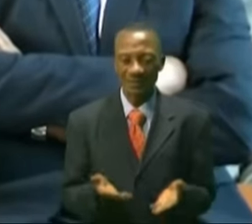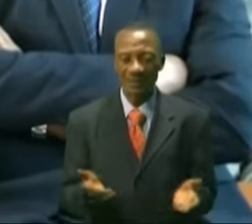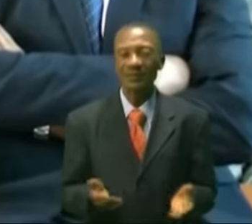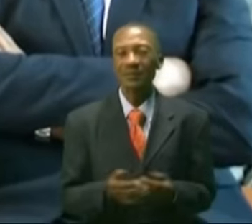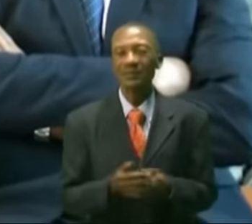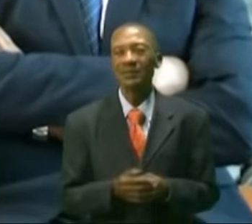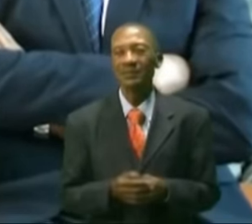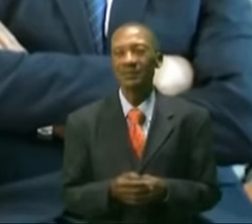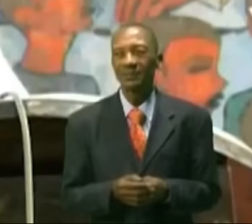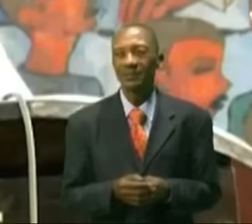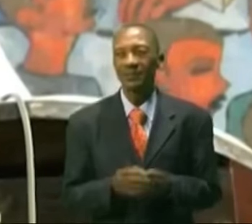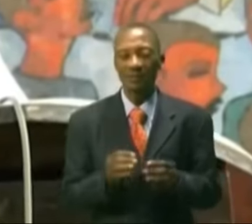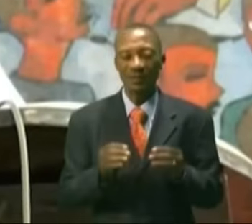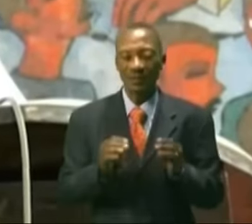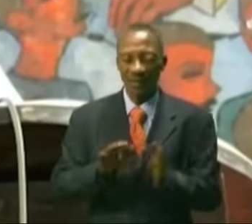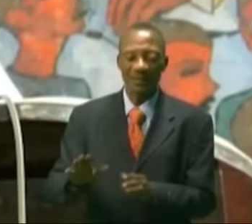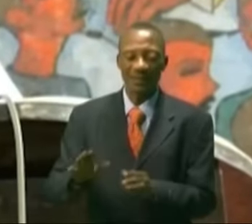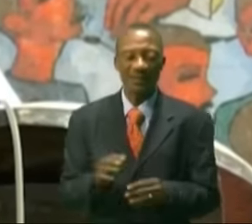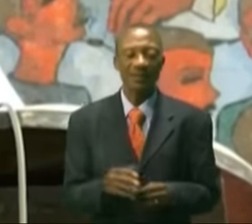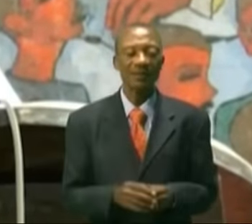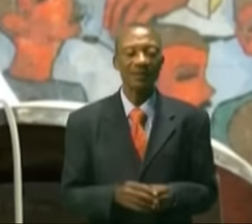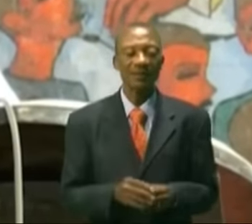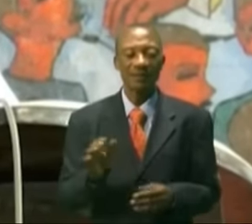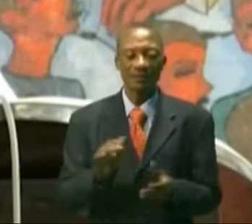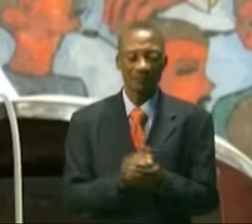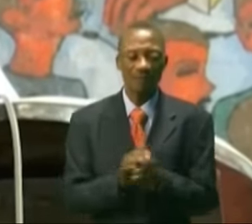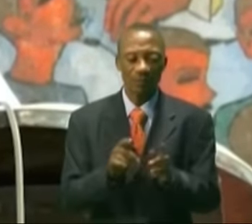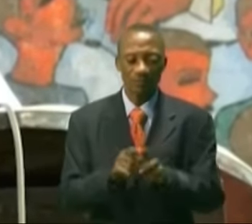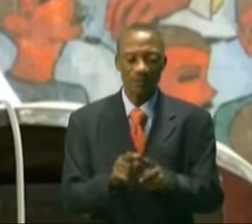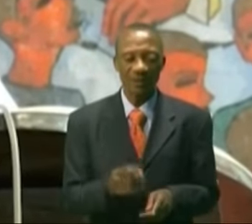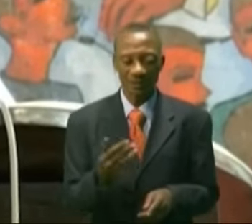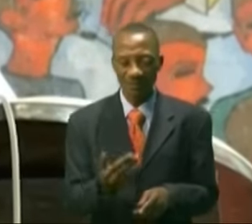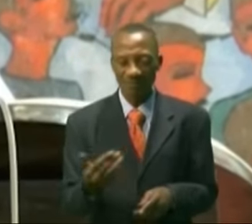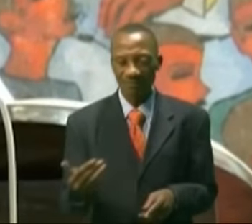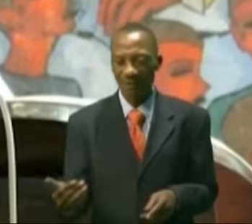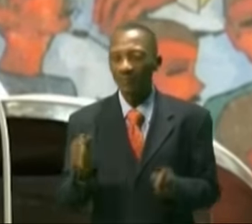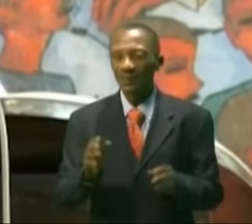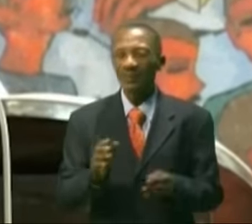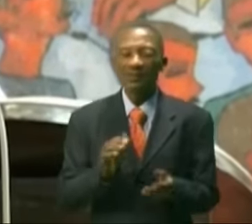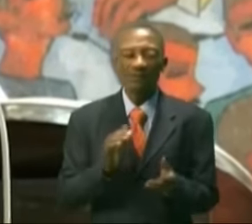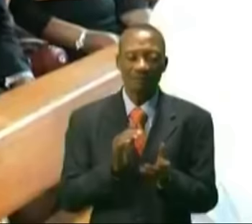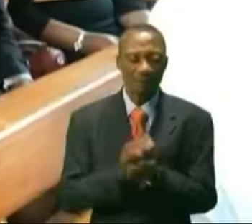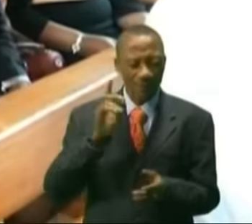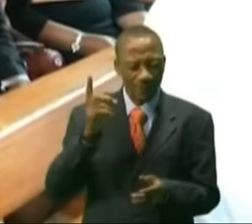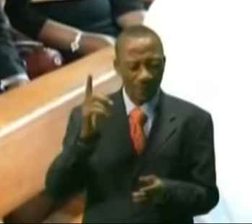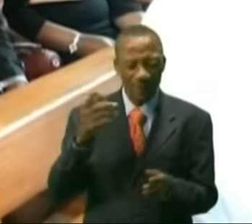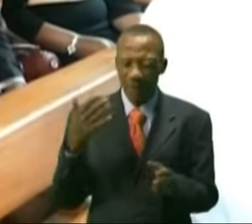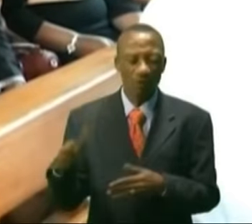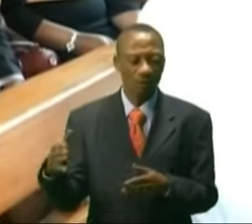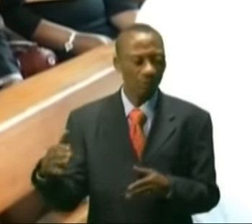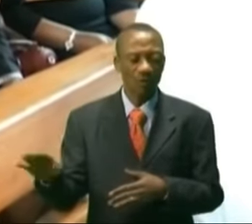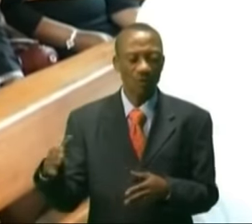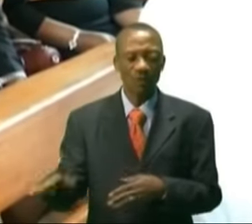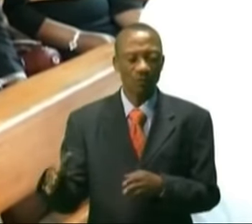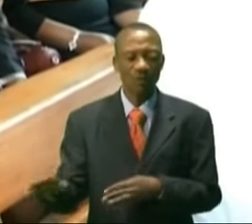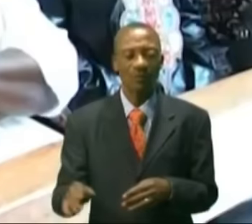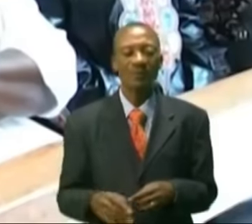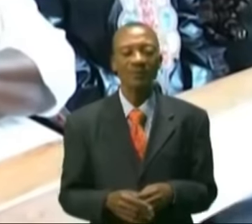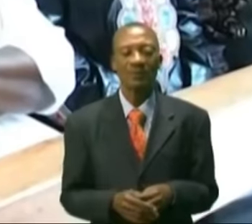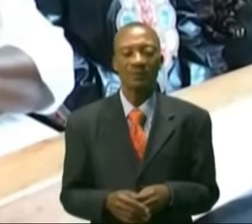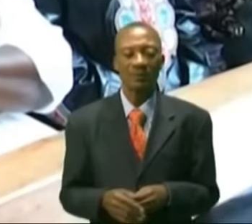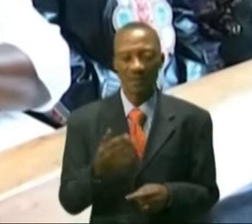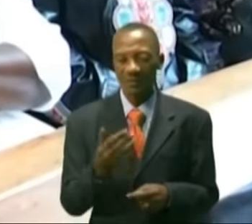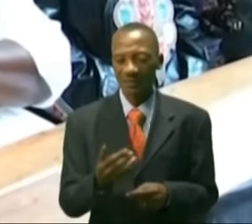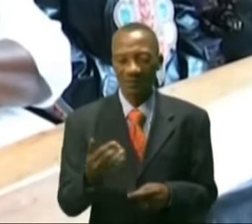suffrage a été dite à la cathédrale Notre-Dame du Congo. Dans son homélie, le célébrant a rappelé aux fidèles l'essence même de